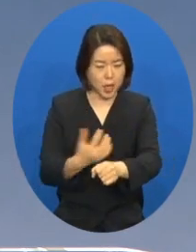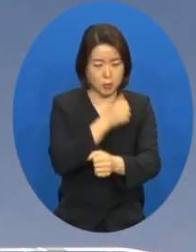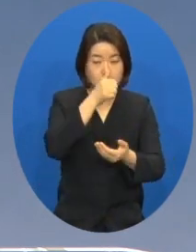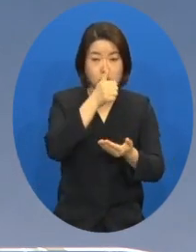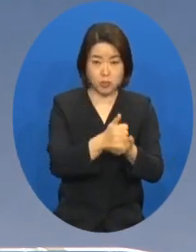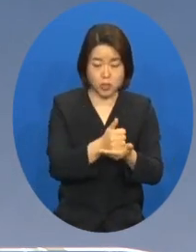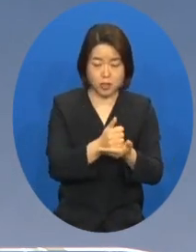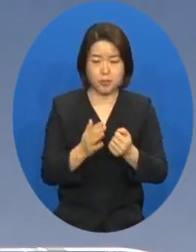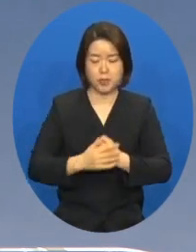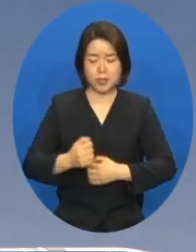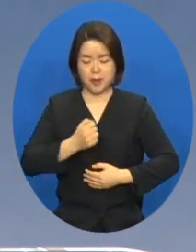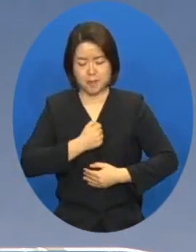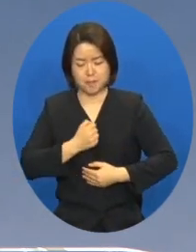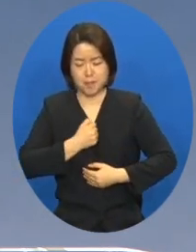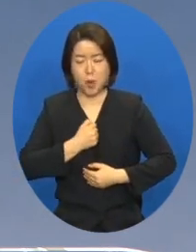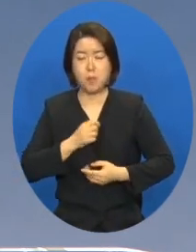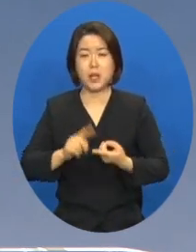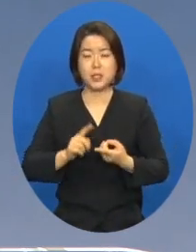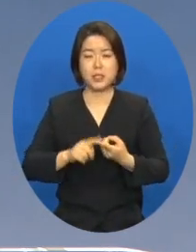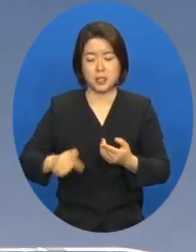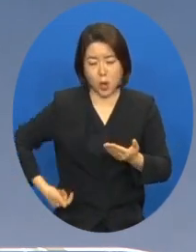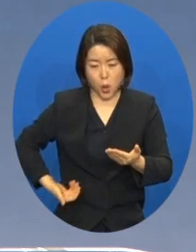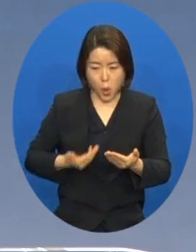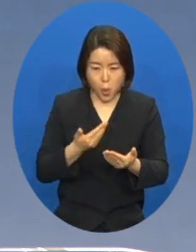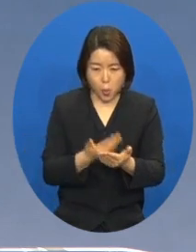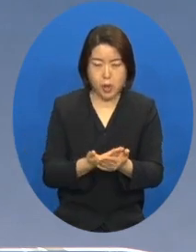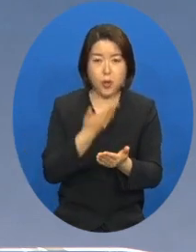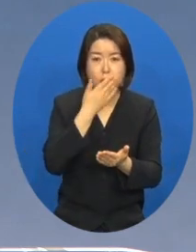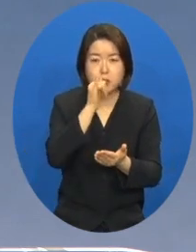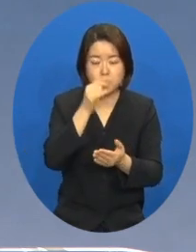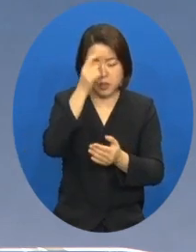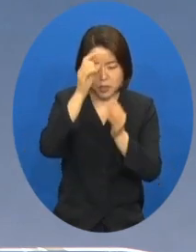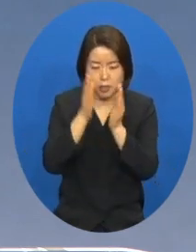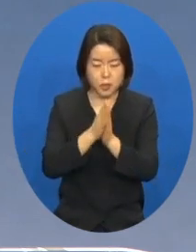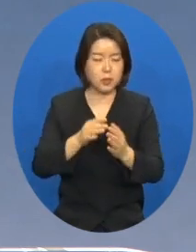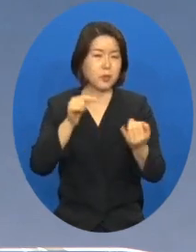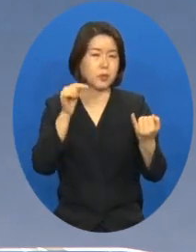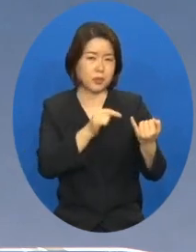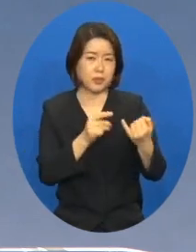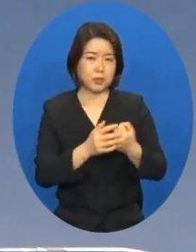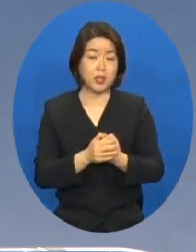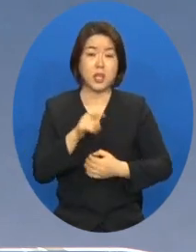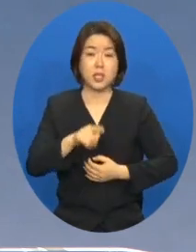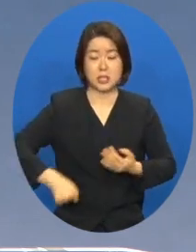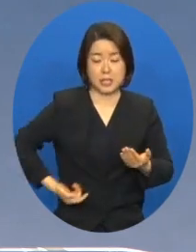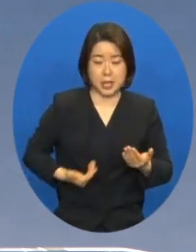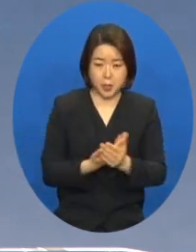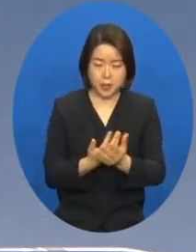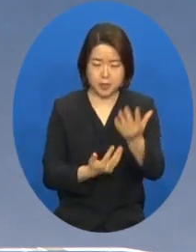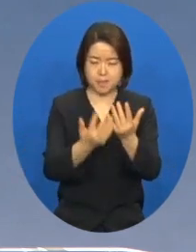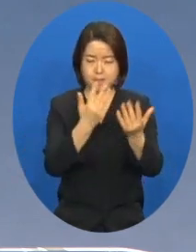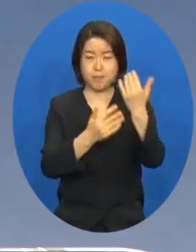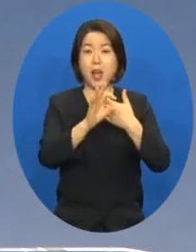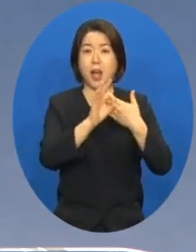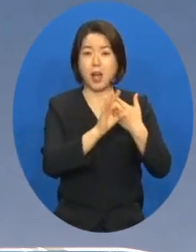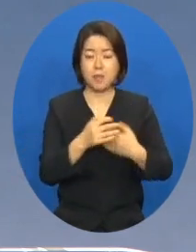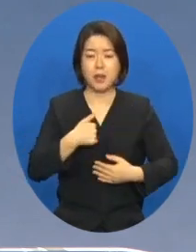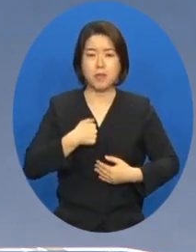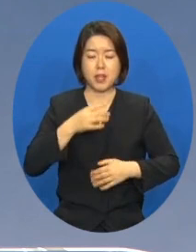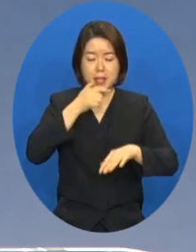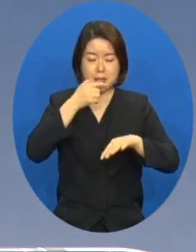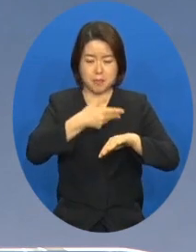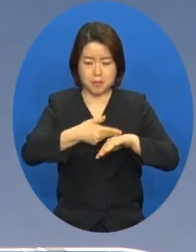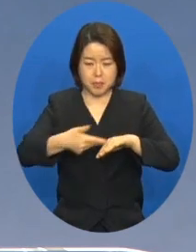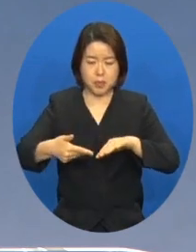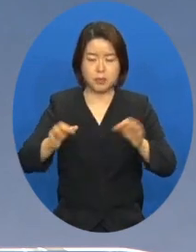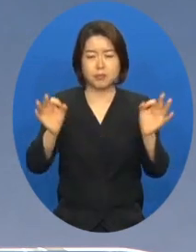죄악과 원통함을 회개할 수 있도록 기도하라. 내가 회개로 불타오를 때 내 피로 사함을